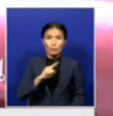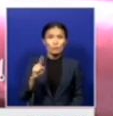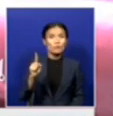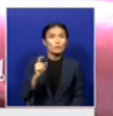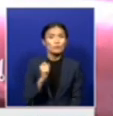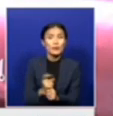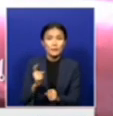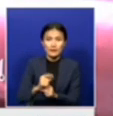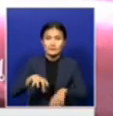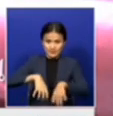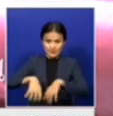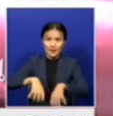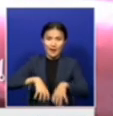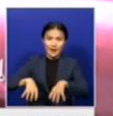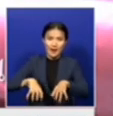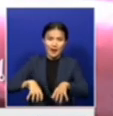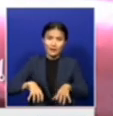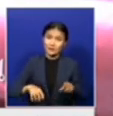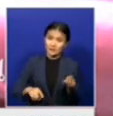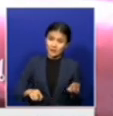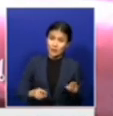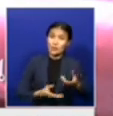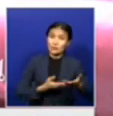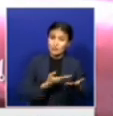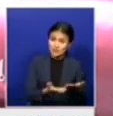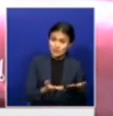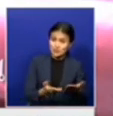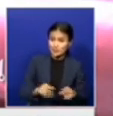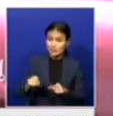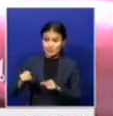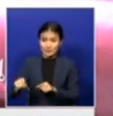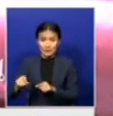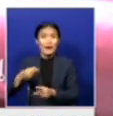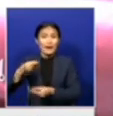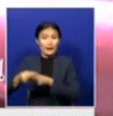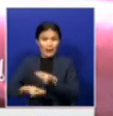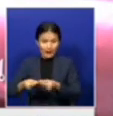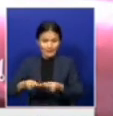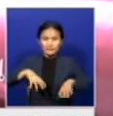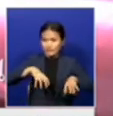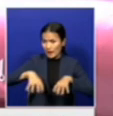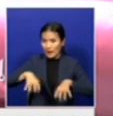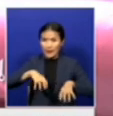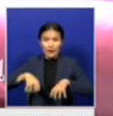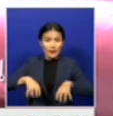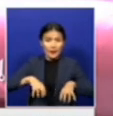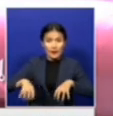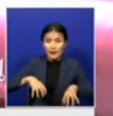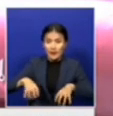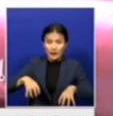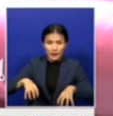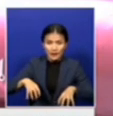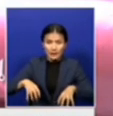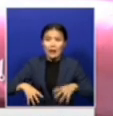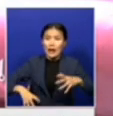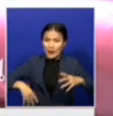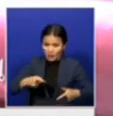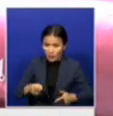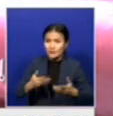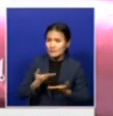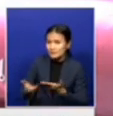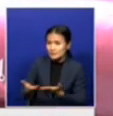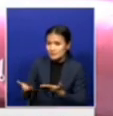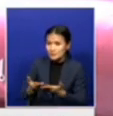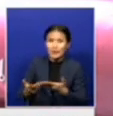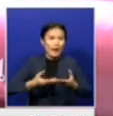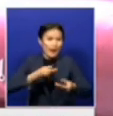เพื่อกระตุ้นให้เกิดการบริโภคภายในเพื่อจะขับเคลื่อนเศรษฐกิจต่อไปครับแต่พอผมไปพิจารณาแผนง